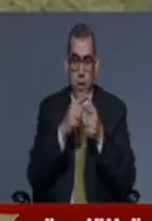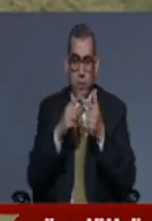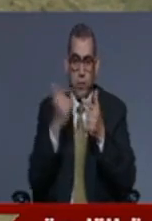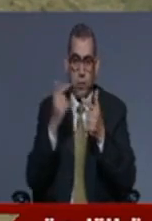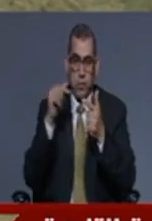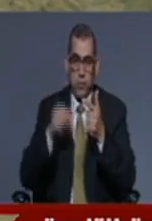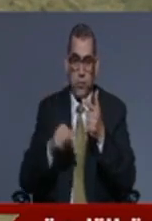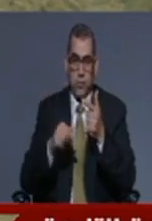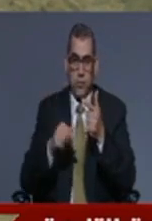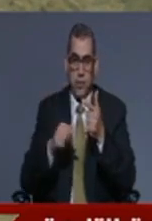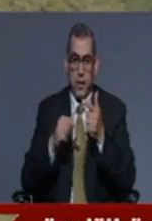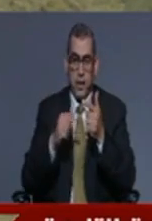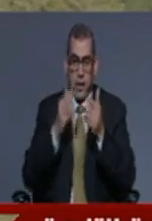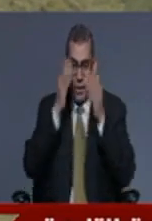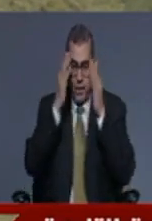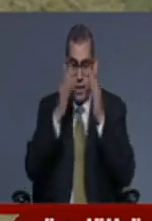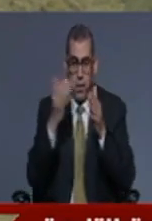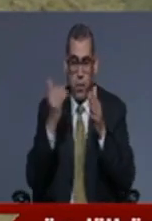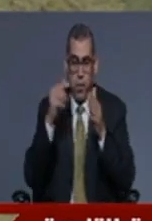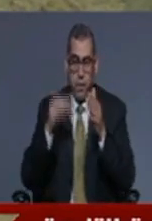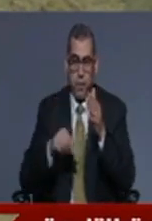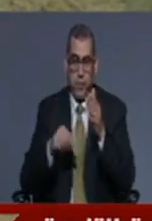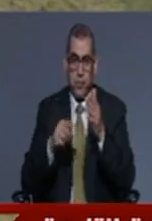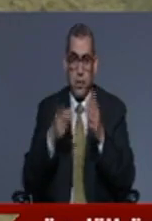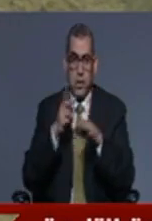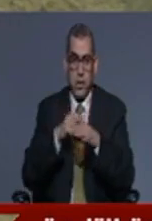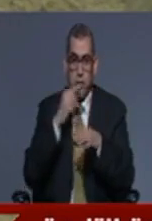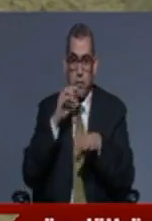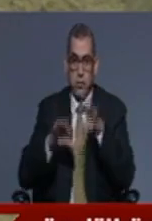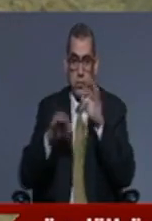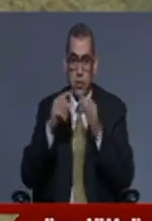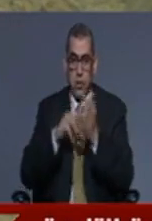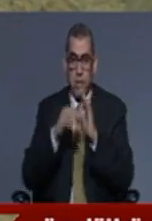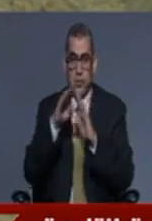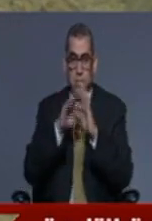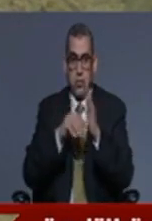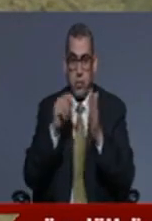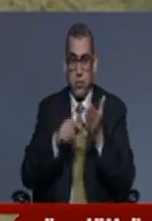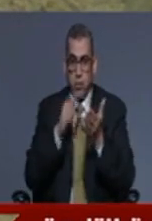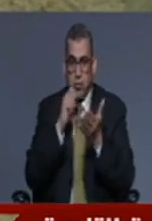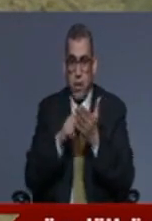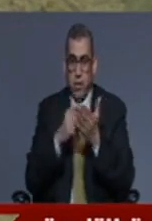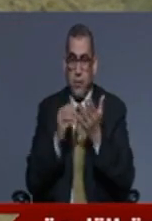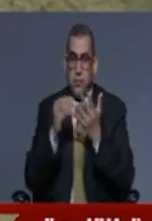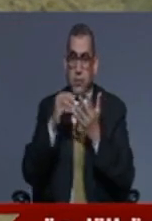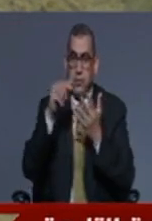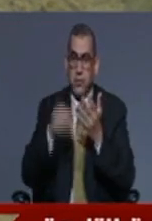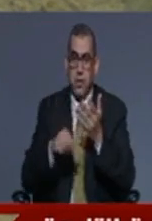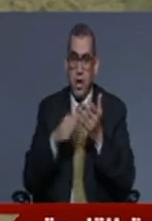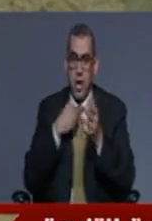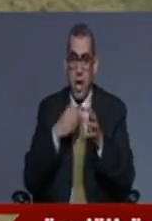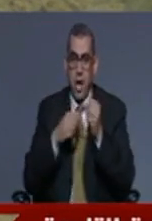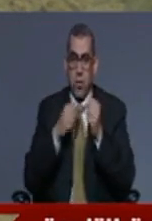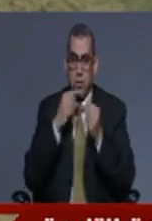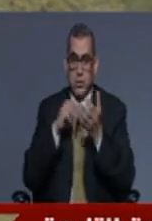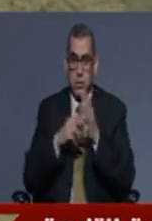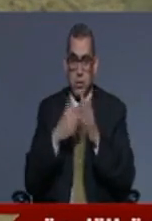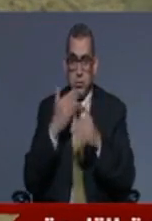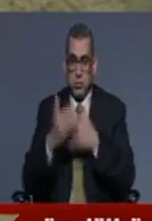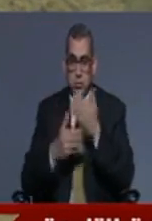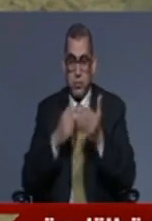عليهما انتباهنا، وأن نضع موقفا ملائما لقارتنا. لذلك قلنا أنه يجب أن يكون